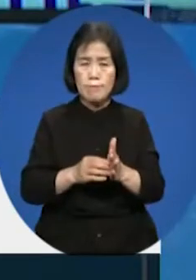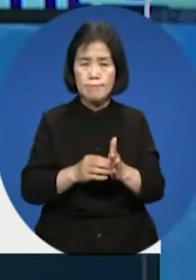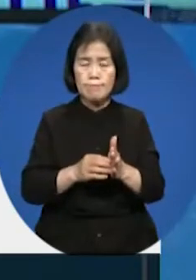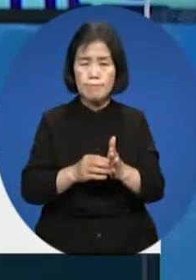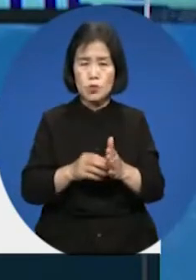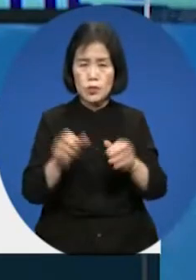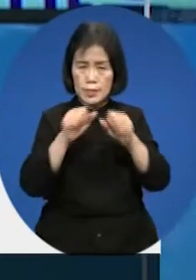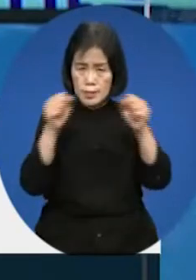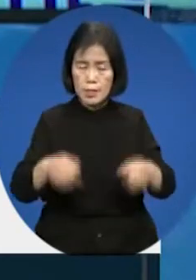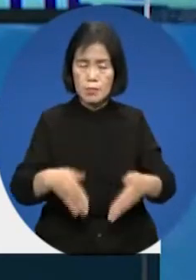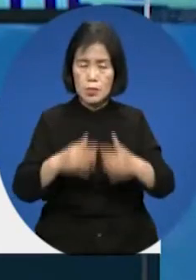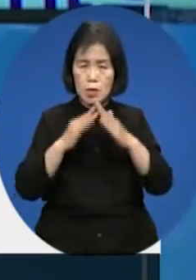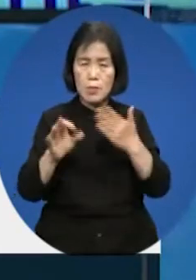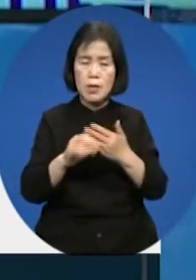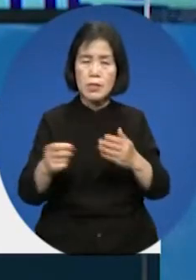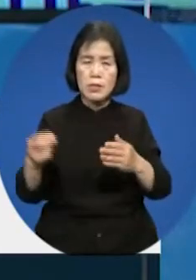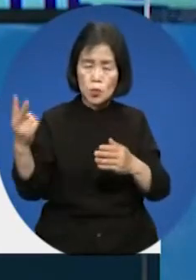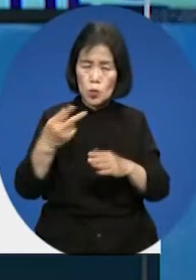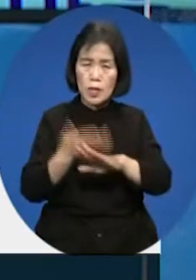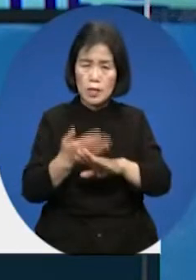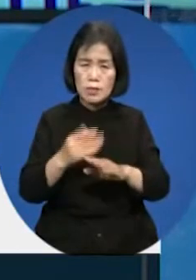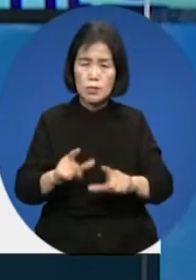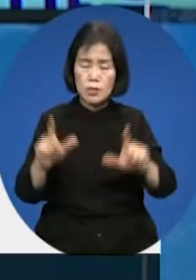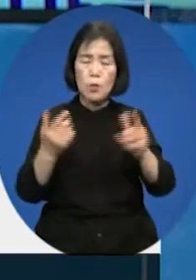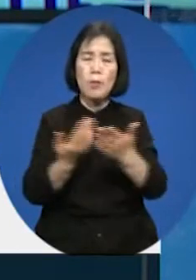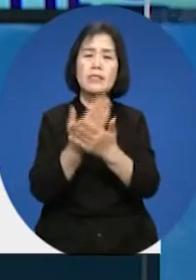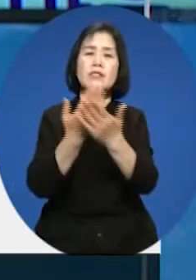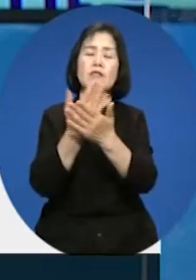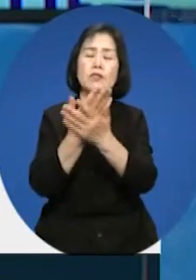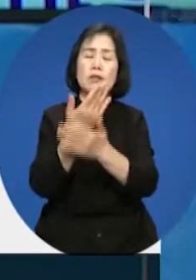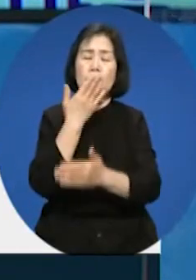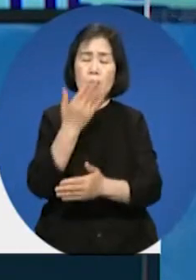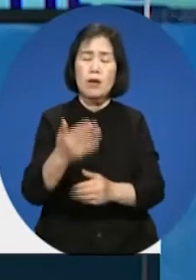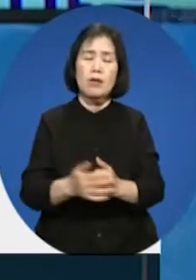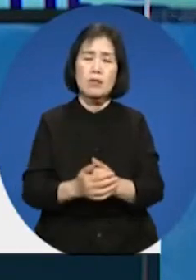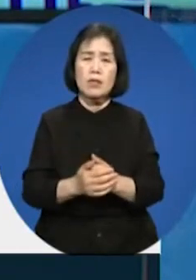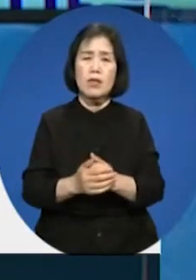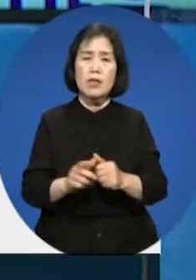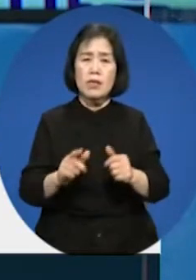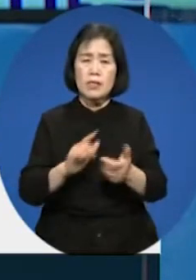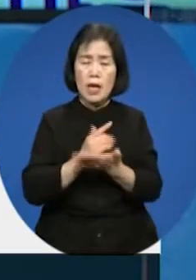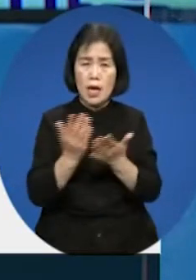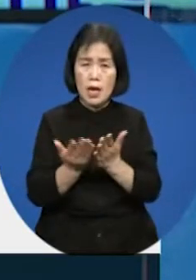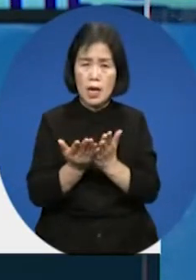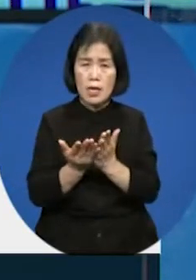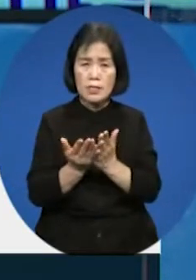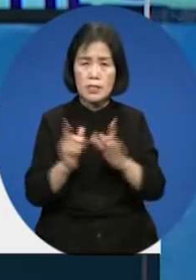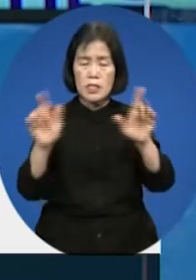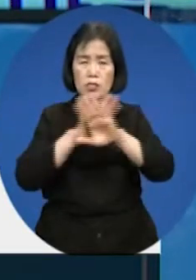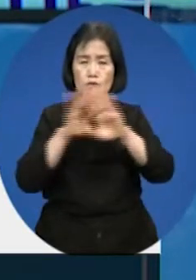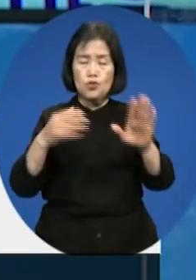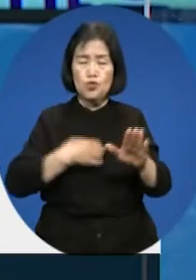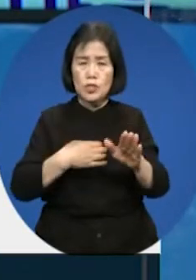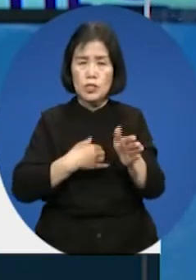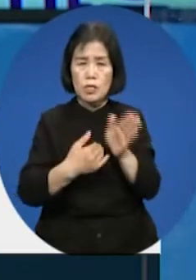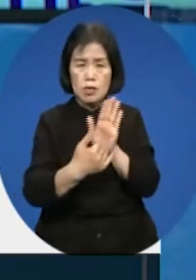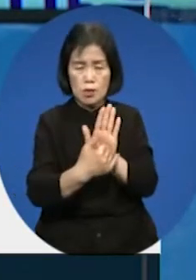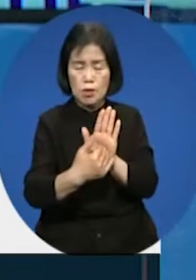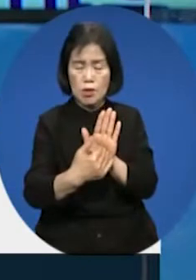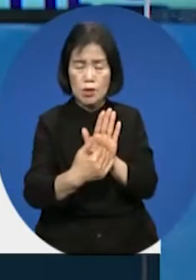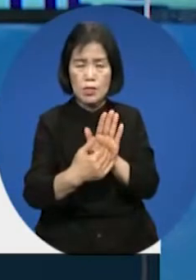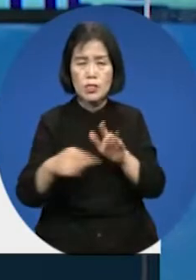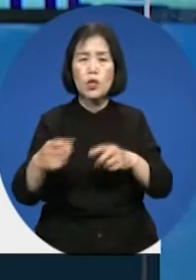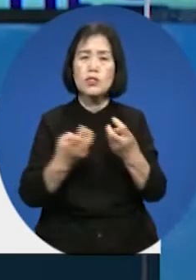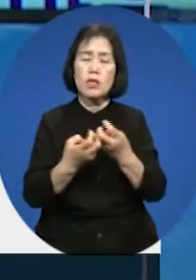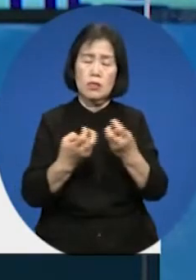또 다른 형태로 진화할 수 있는 다양한 형태의 기후 위기 시대에 필요한 여러 가지 정책들을 실행해 나가야 하는데요.